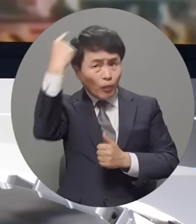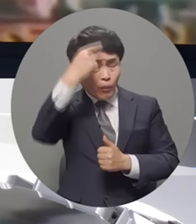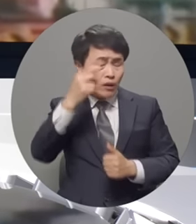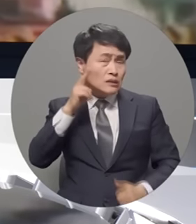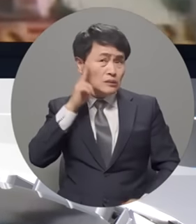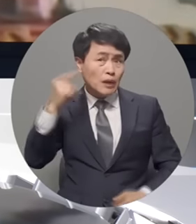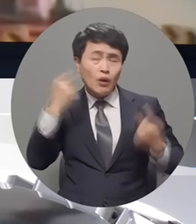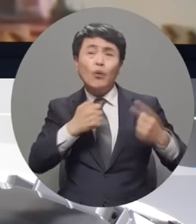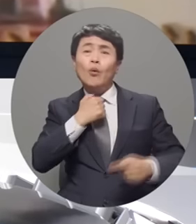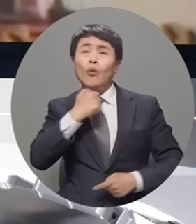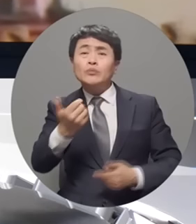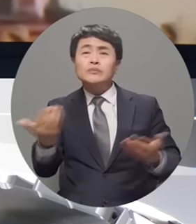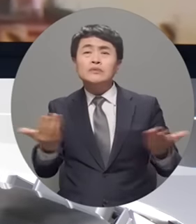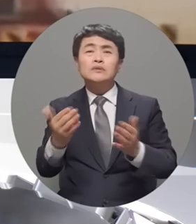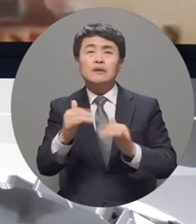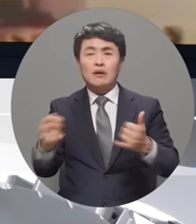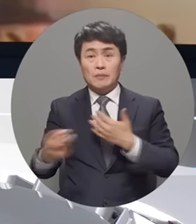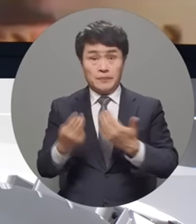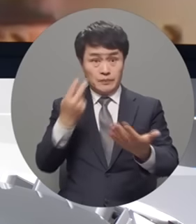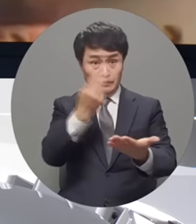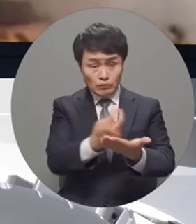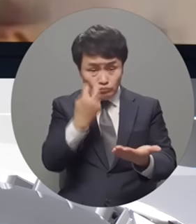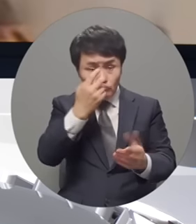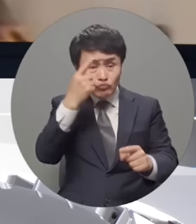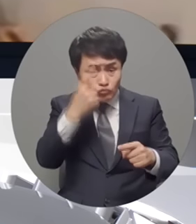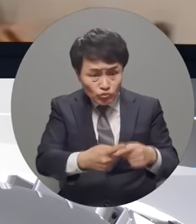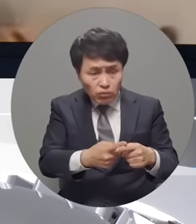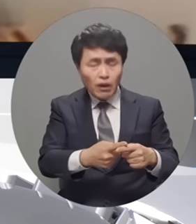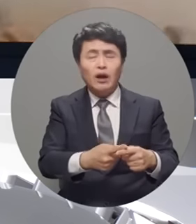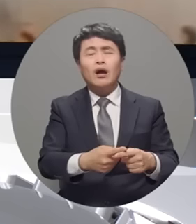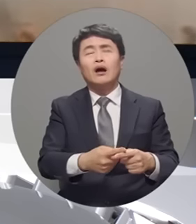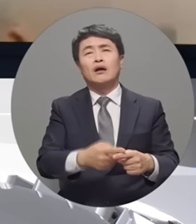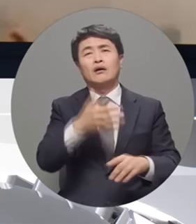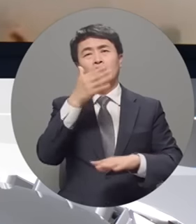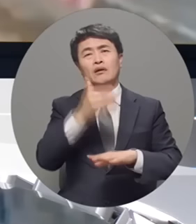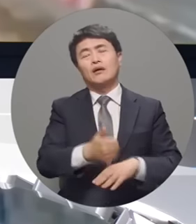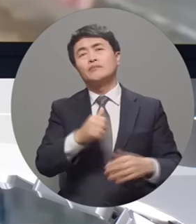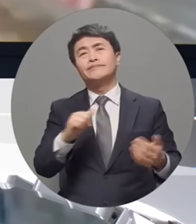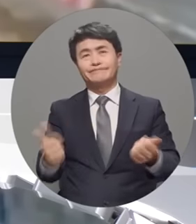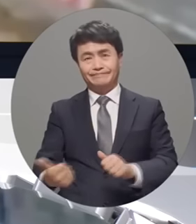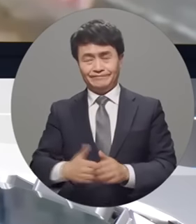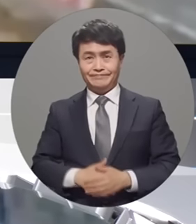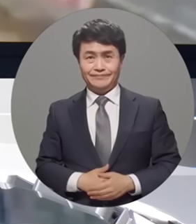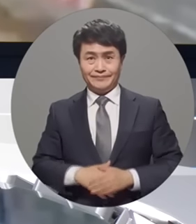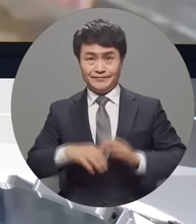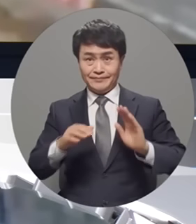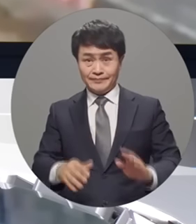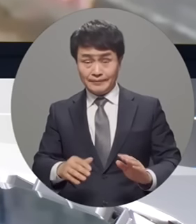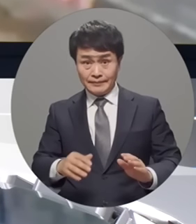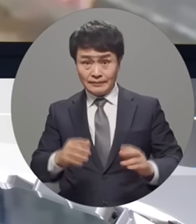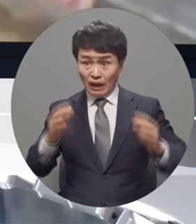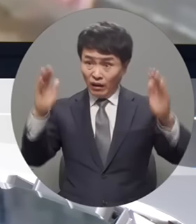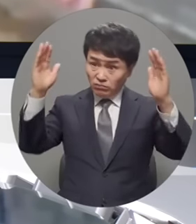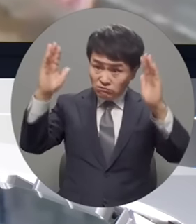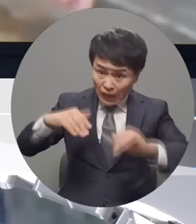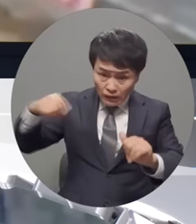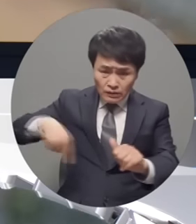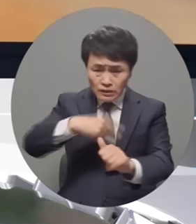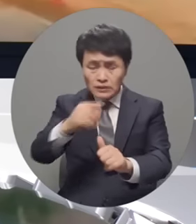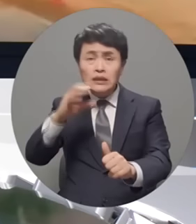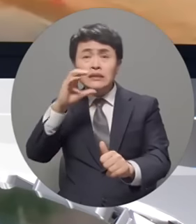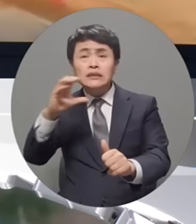한 50대 노동자가 병원에서 치료를 받던 중에 결국 세상을 떠났습니다. 사고 당시의 상황이 담긴